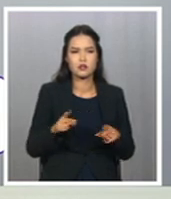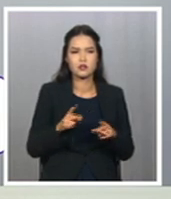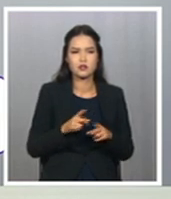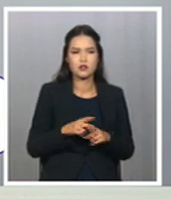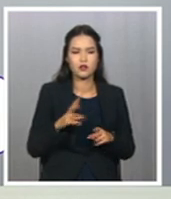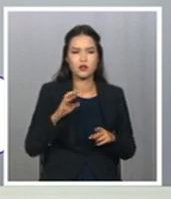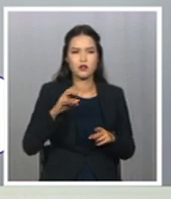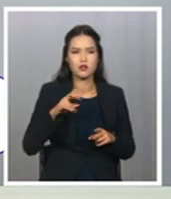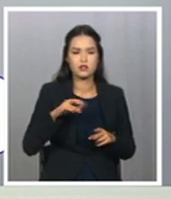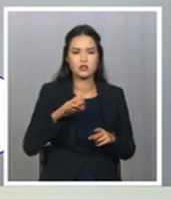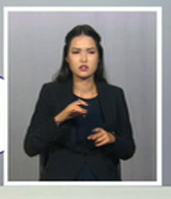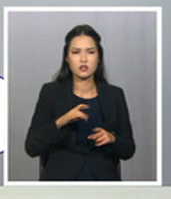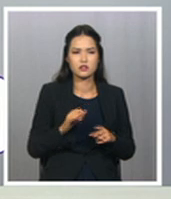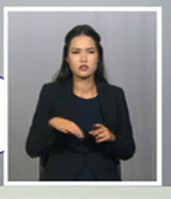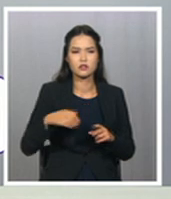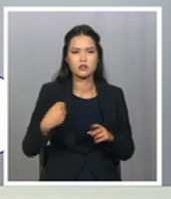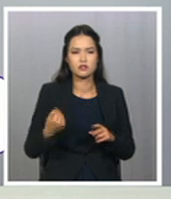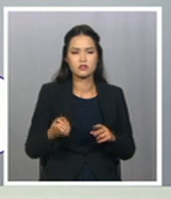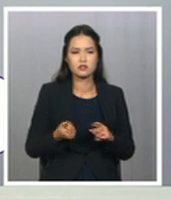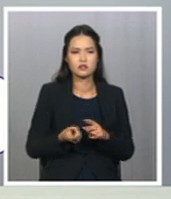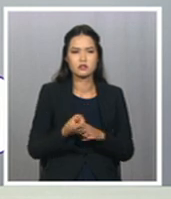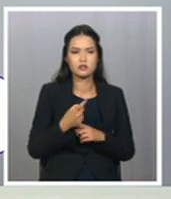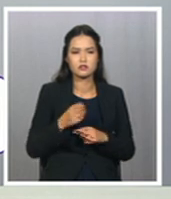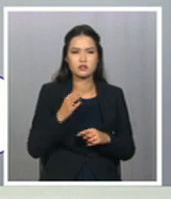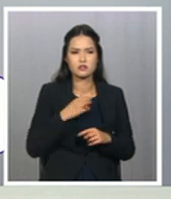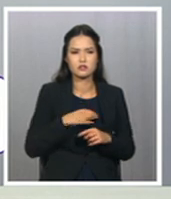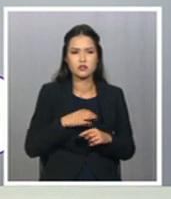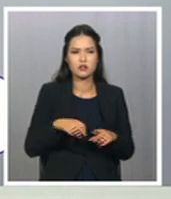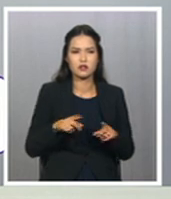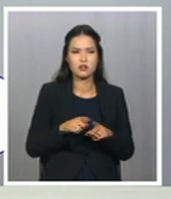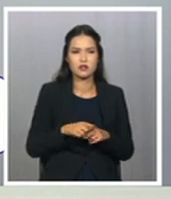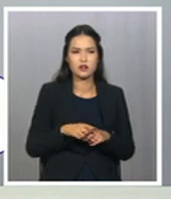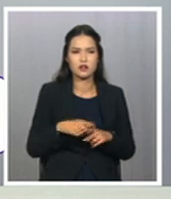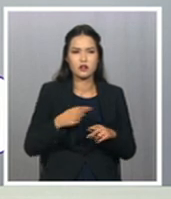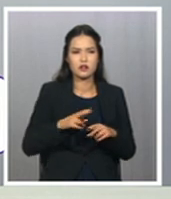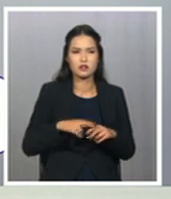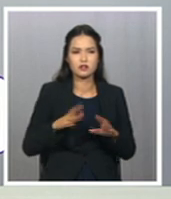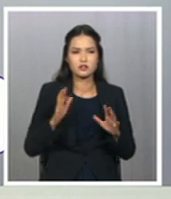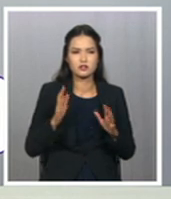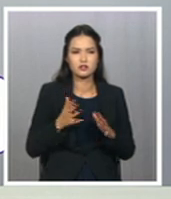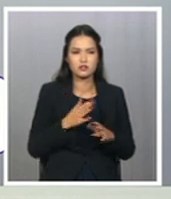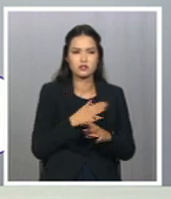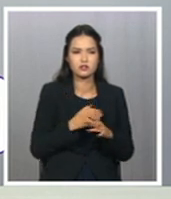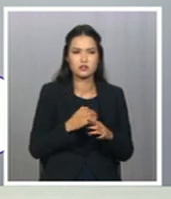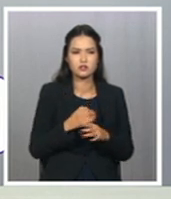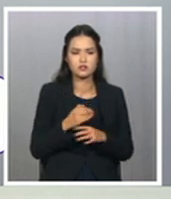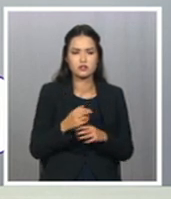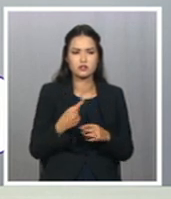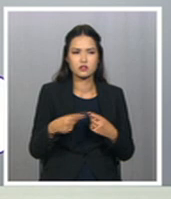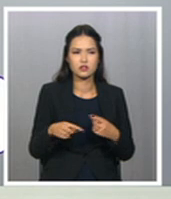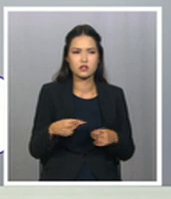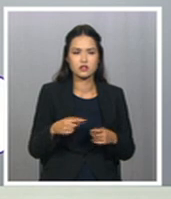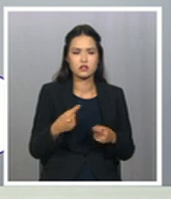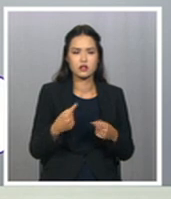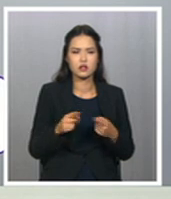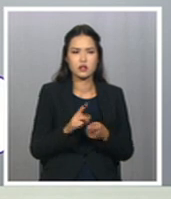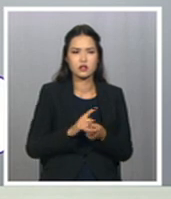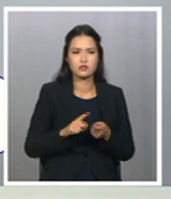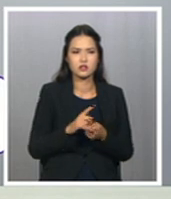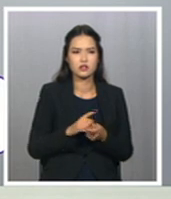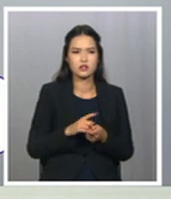тәуелділік графигі синус заңына бағынады. Енді қарайтын болсақ, бұл қандай да бір күштің әсерінен ауытқыды, яғни тепе-теңдік күйінен